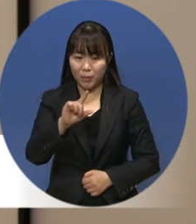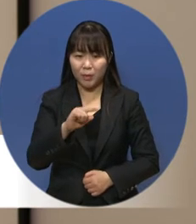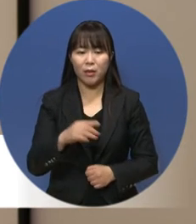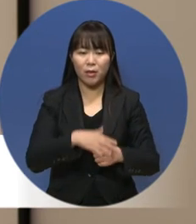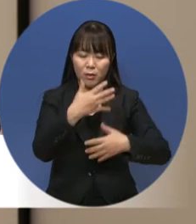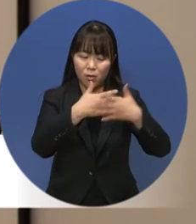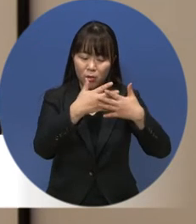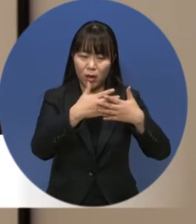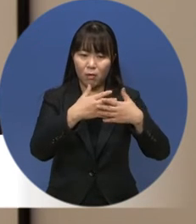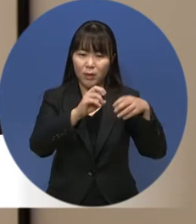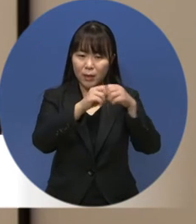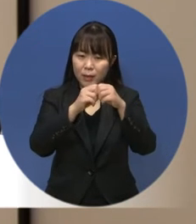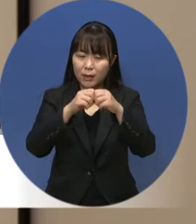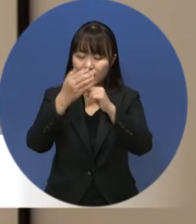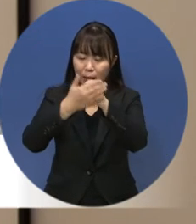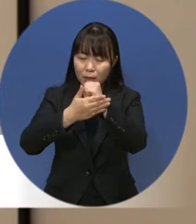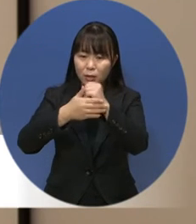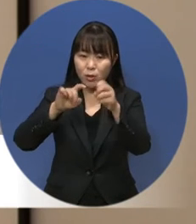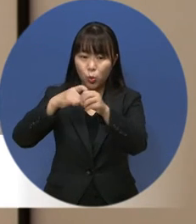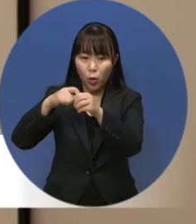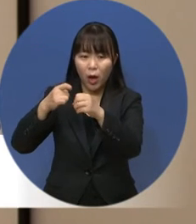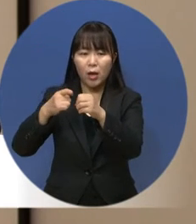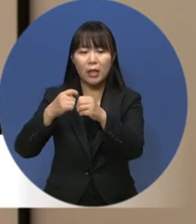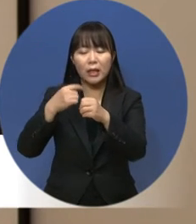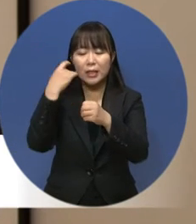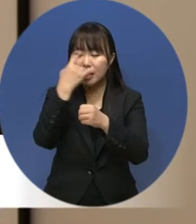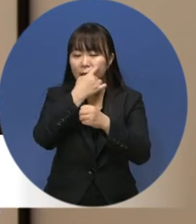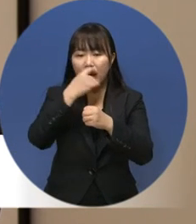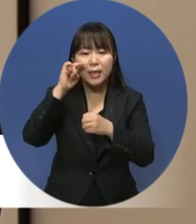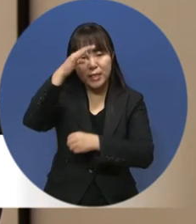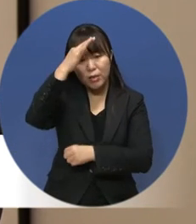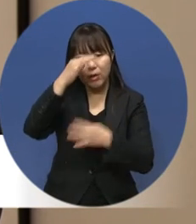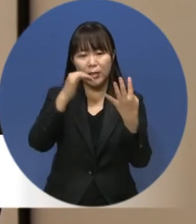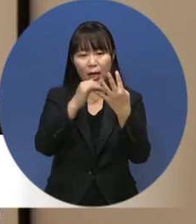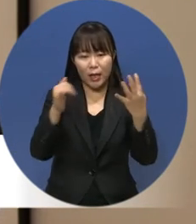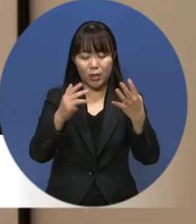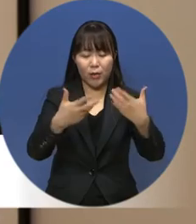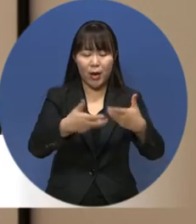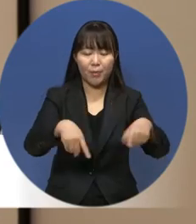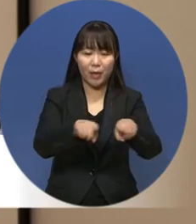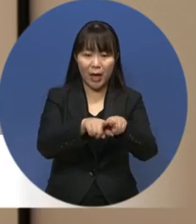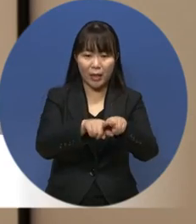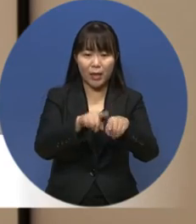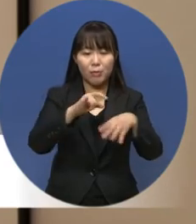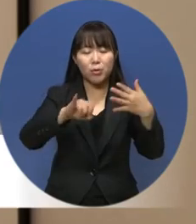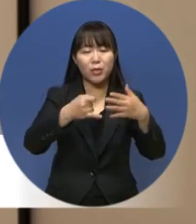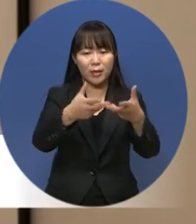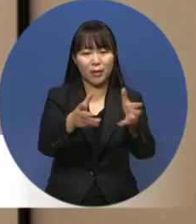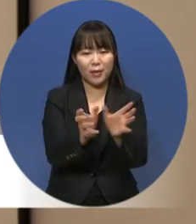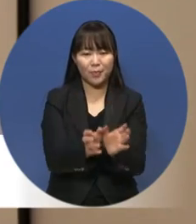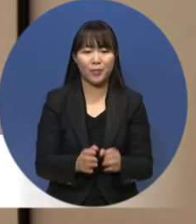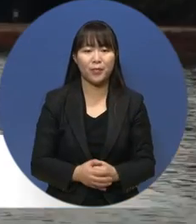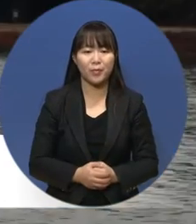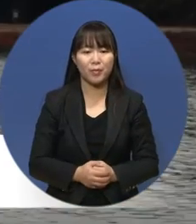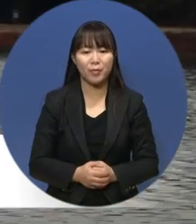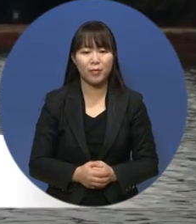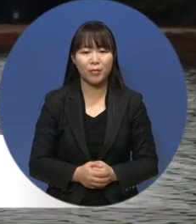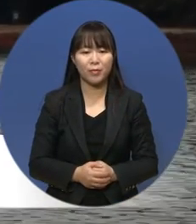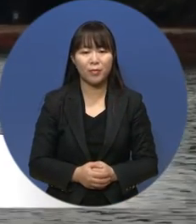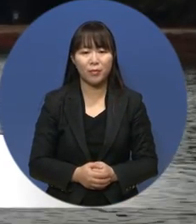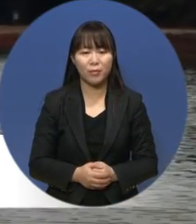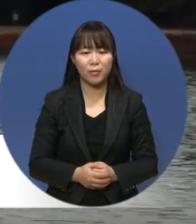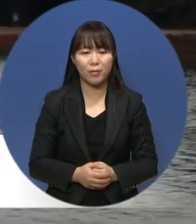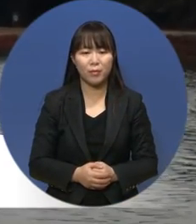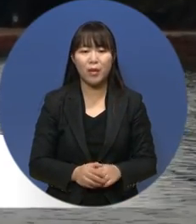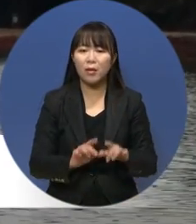영상 설칠 사진 교각 등 시각예술 과 4인으로 구성된 프로젝트 팀입니다 어